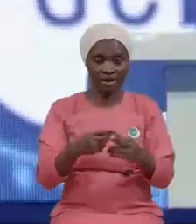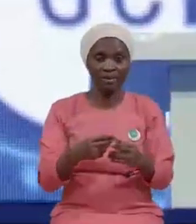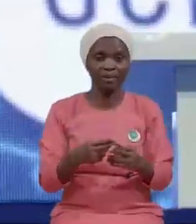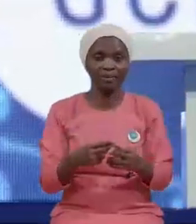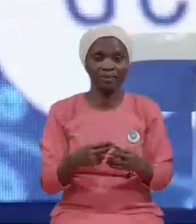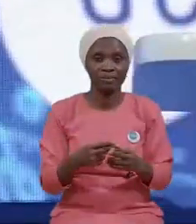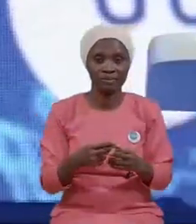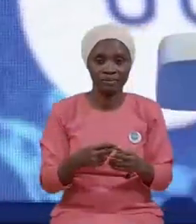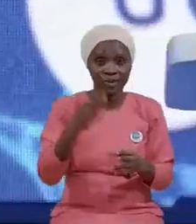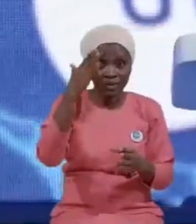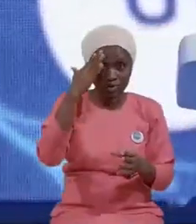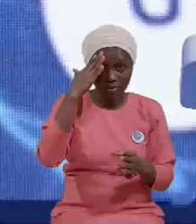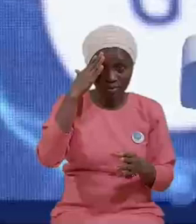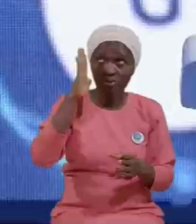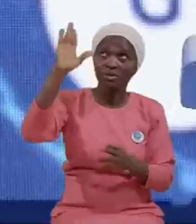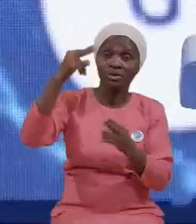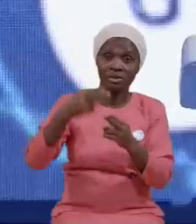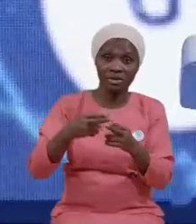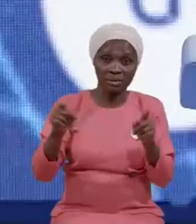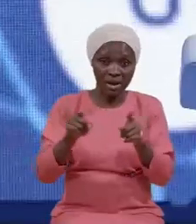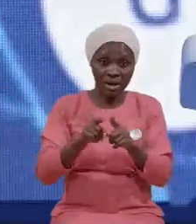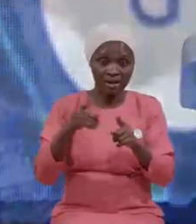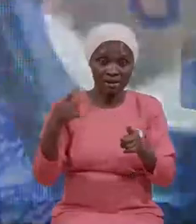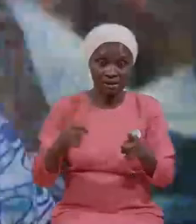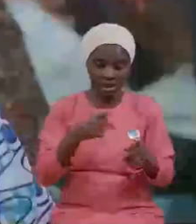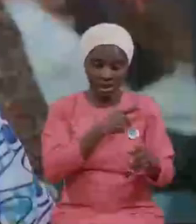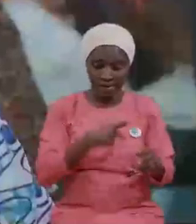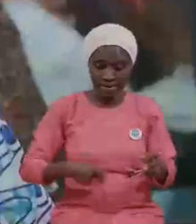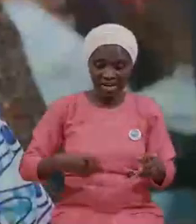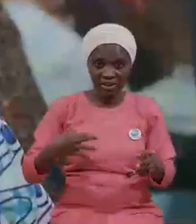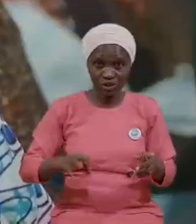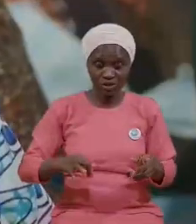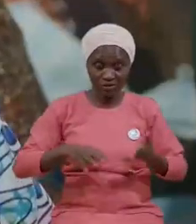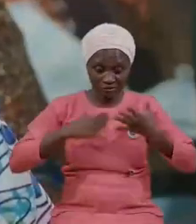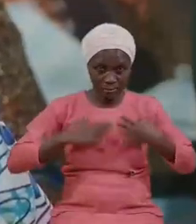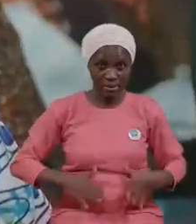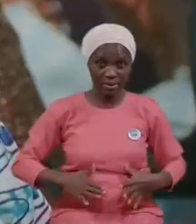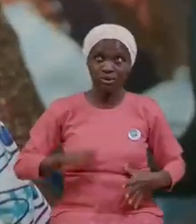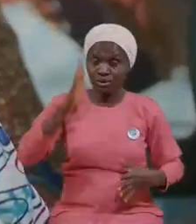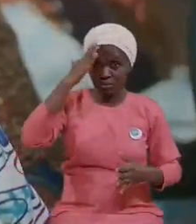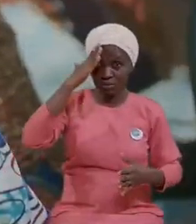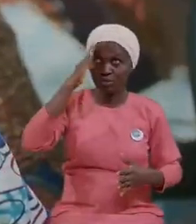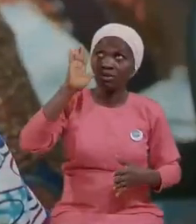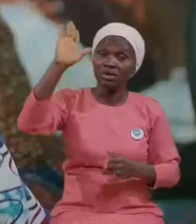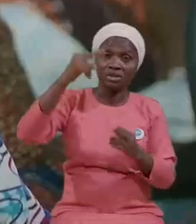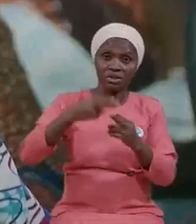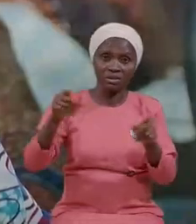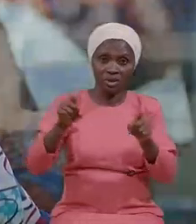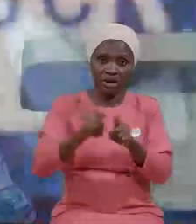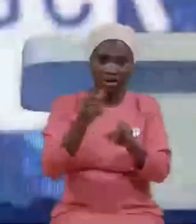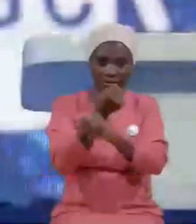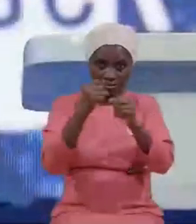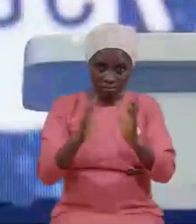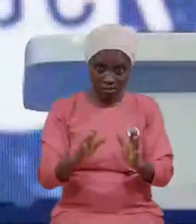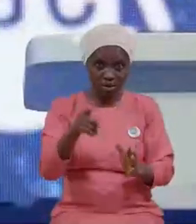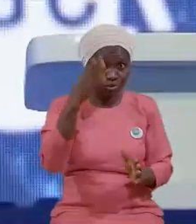Tu connais le nom, son nom, comme étant prince de la paix. Tu connais son nom comme le sauveur. Tu connais son nom comme